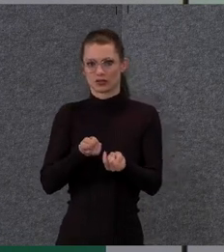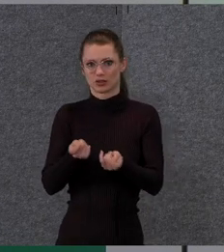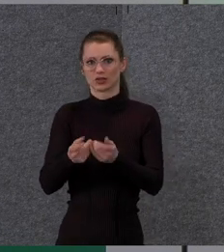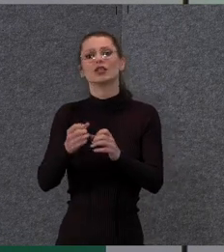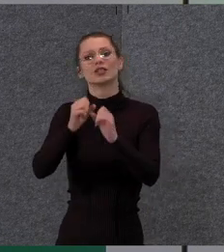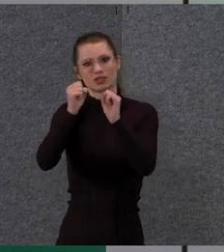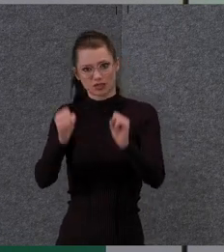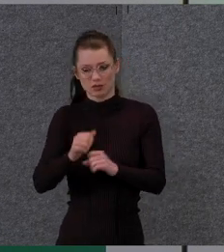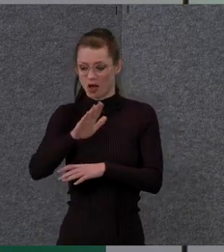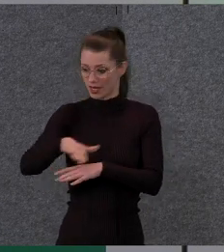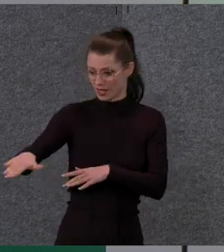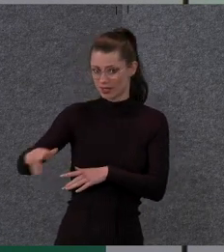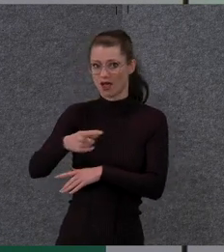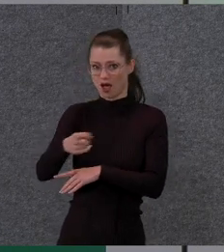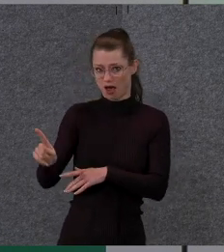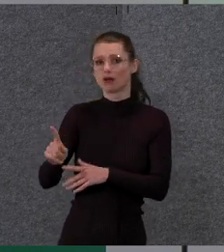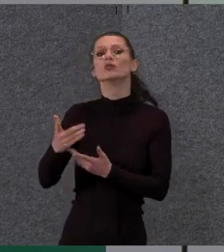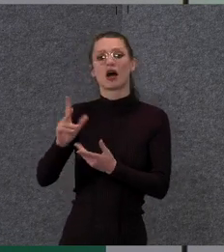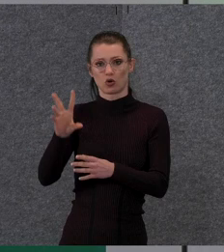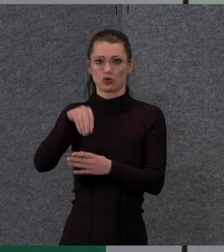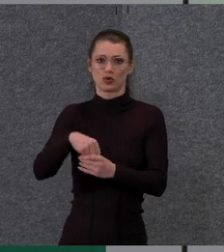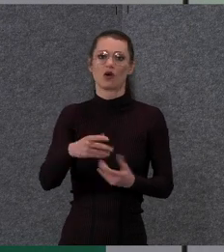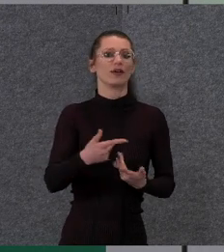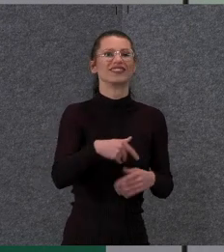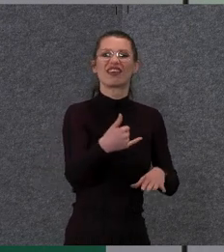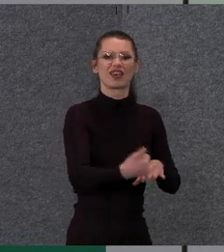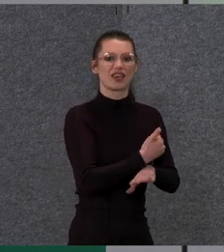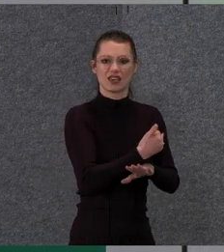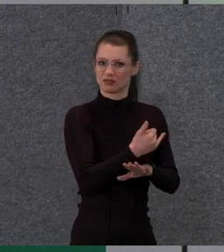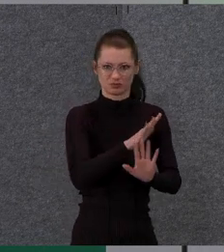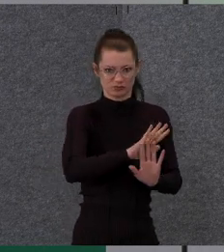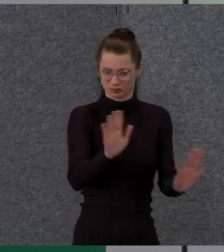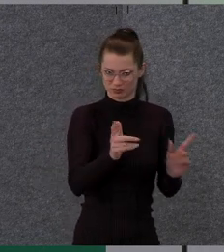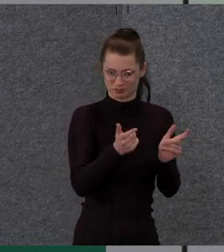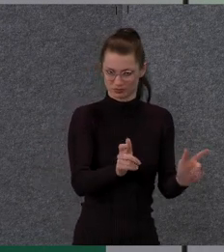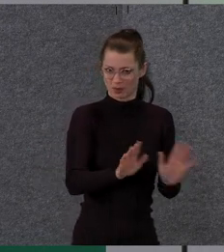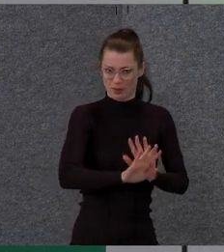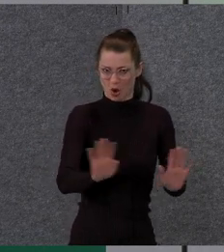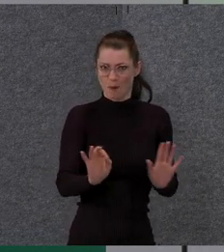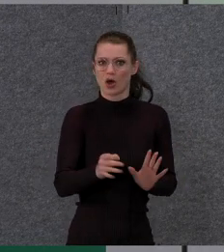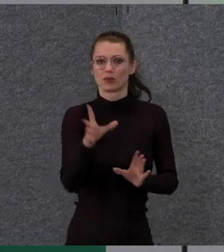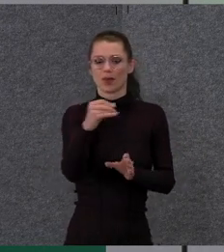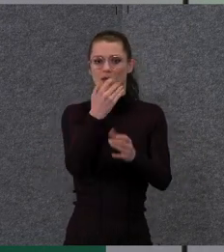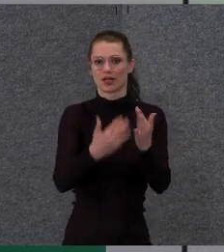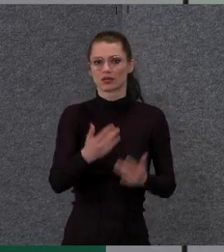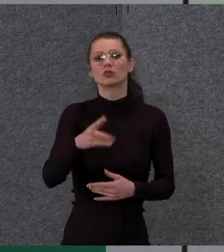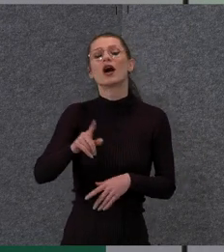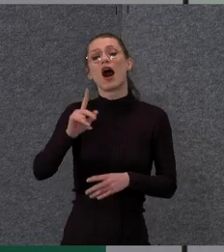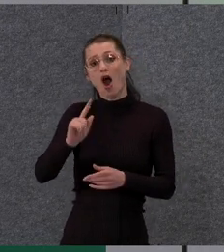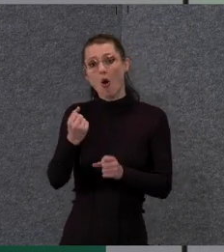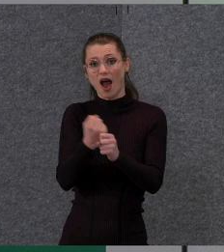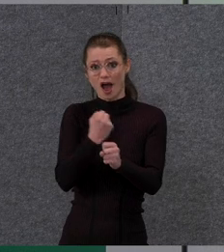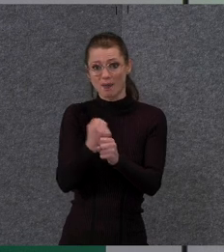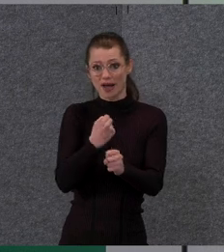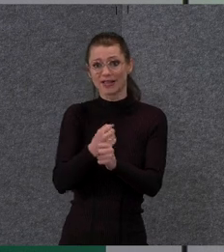berücksichtigt und nicht Ehen privilegiert. Wir brauchen gleiche Bezahlung für gleiche Arbeit und wir brauchen mehr Frauen